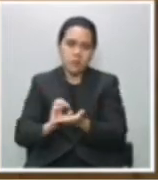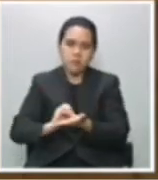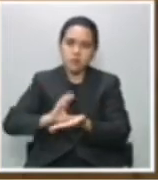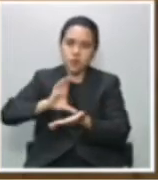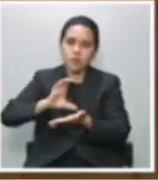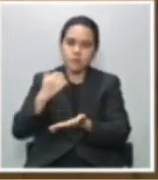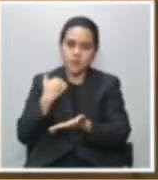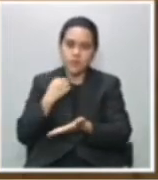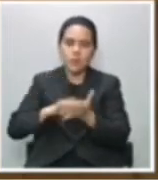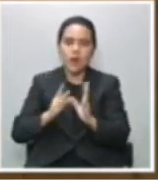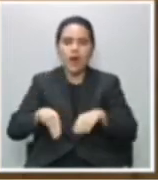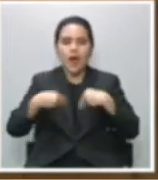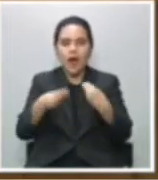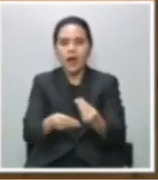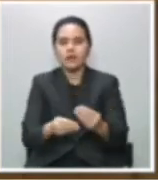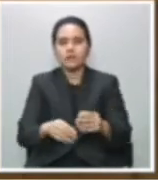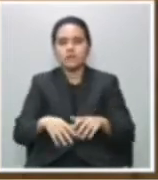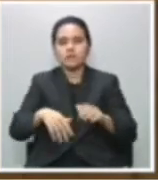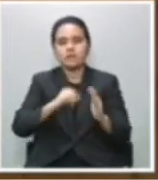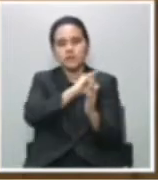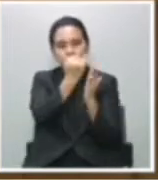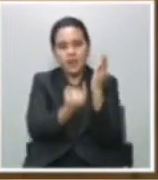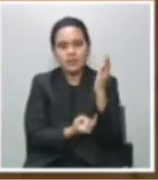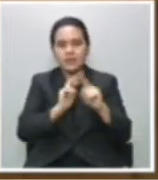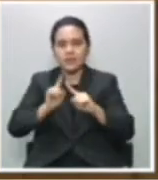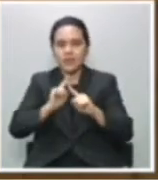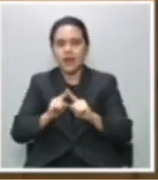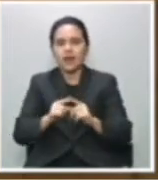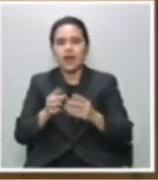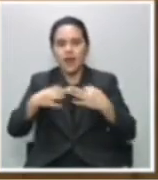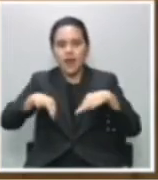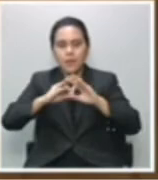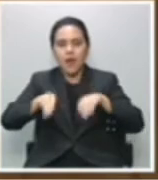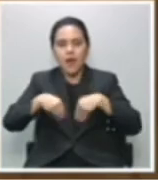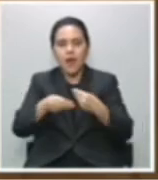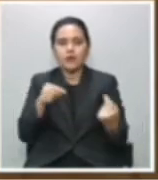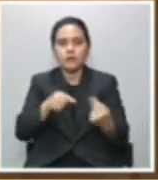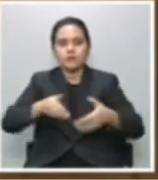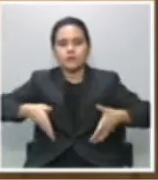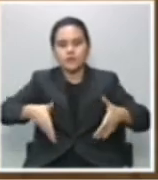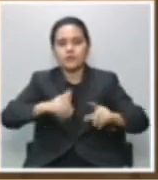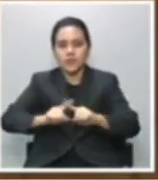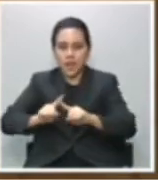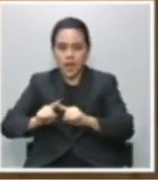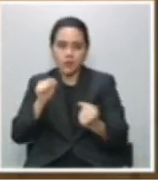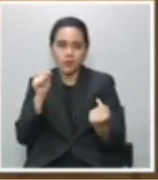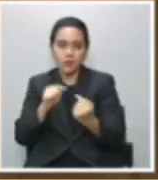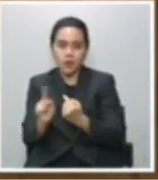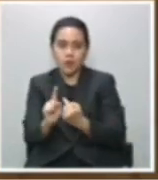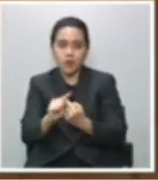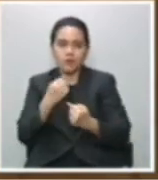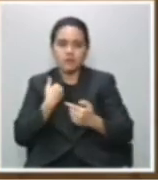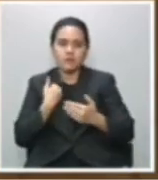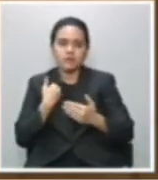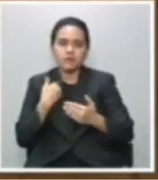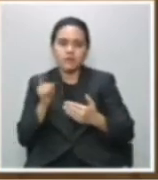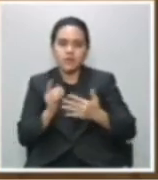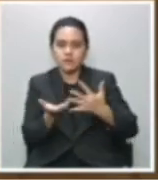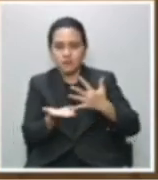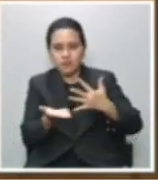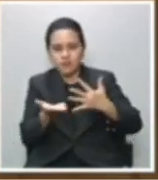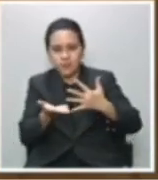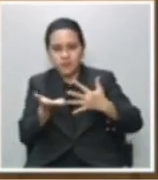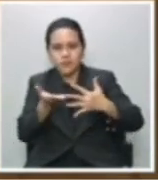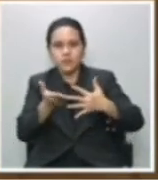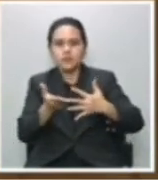ท้องถิ่นเนี่ยได้พิจารณาให้ความสำคัญกับถนนดังกล่าวไม่ว่าจะเป็นระดับ ตัวท้องถิ่นนั้นๆหรือว่า